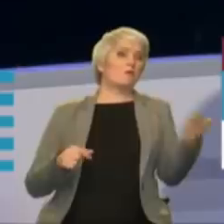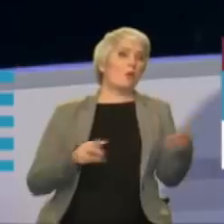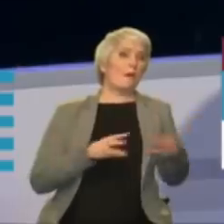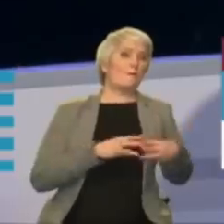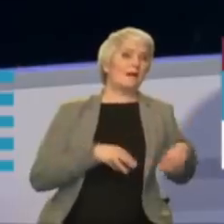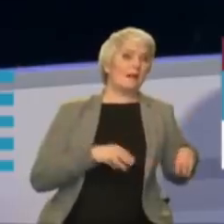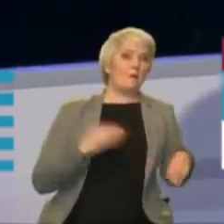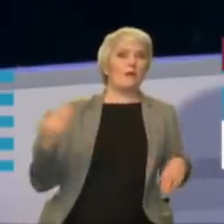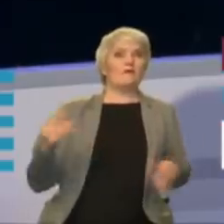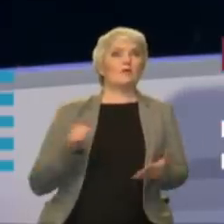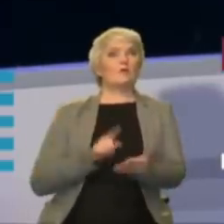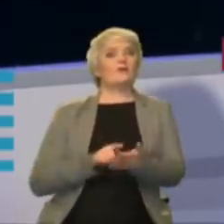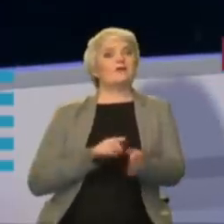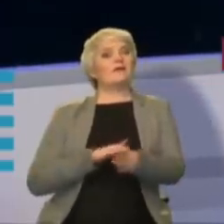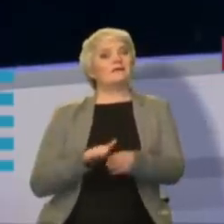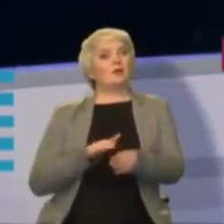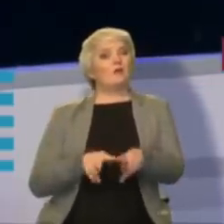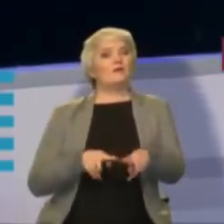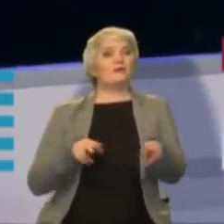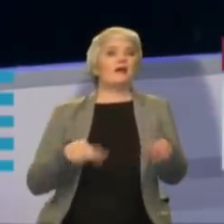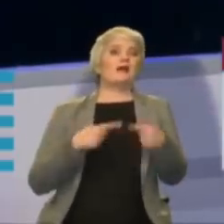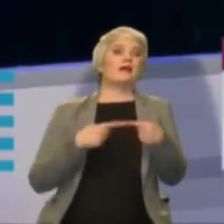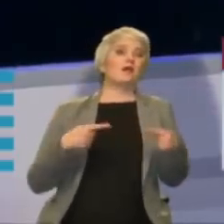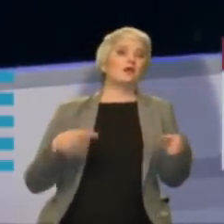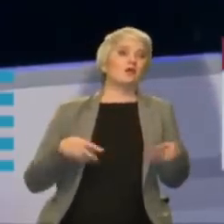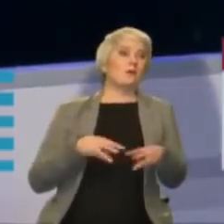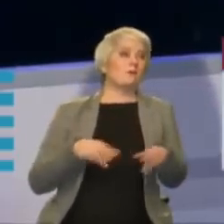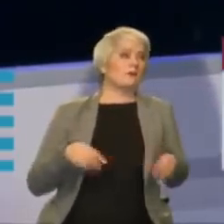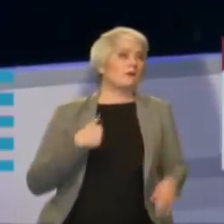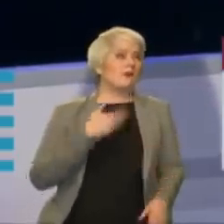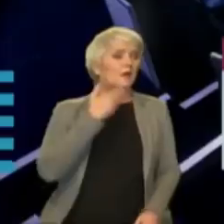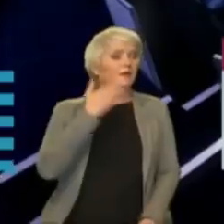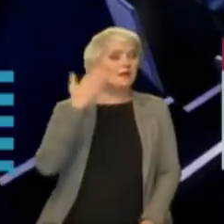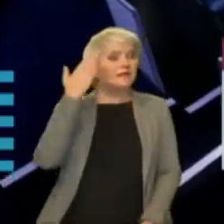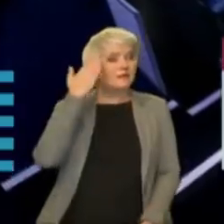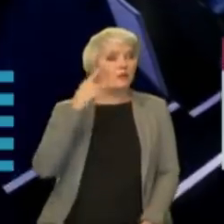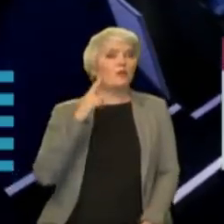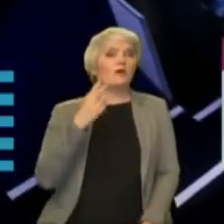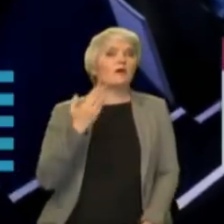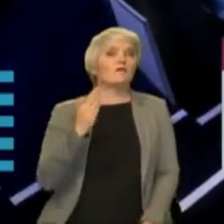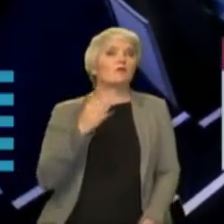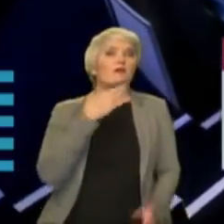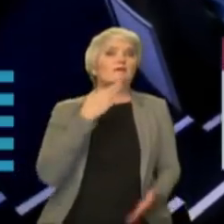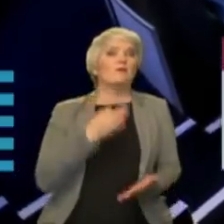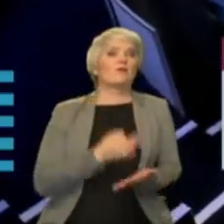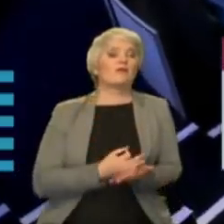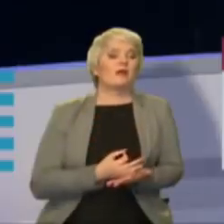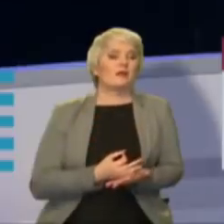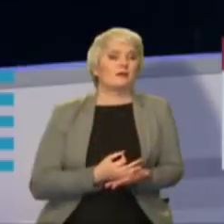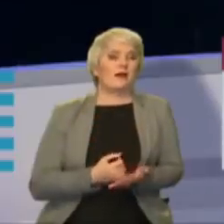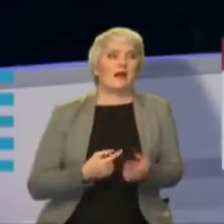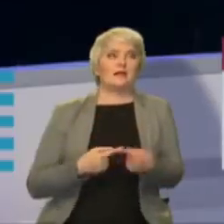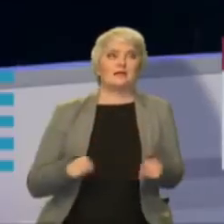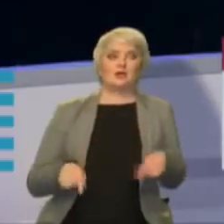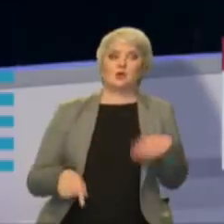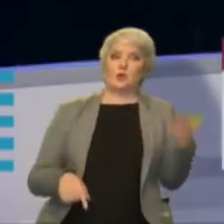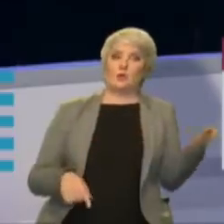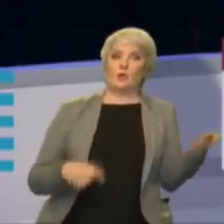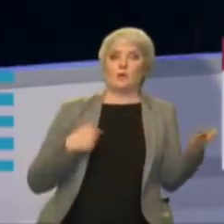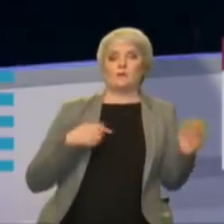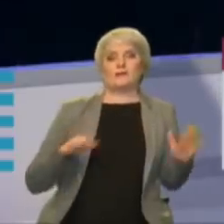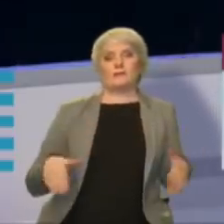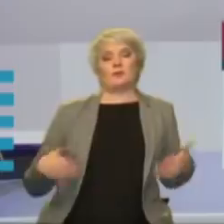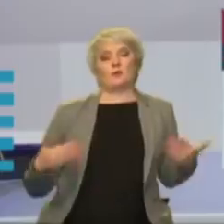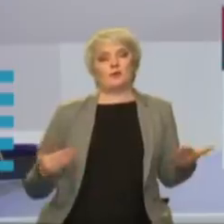він повинен виконувати, як і будь-який інший міністр. Я вас запитав про спосіб, в який ви понесете відповідальність. А з іншого боку, ми